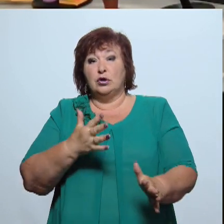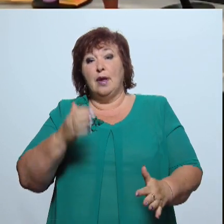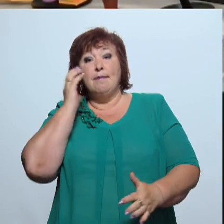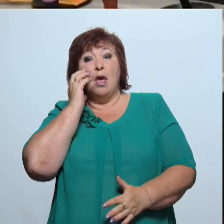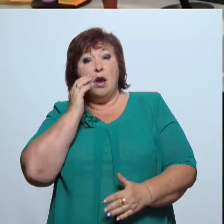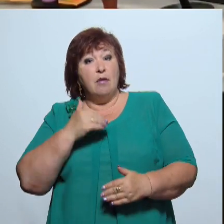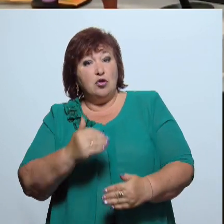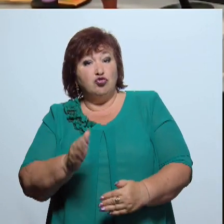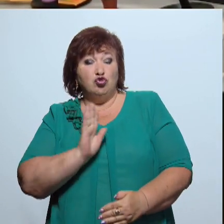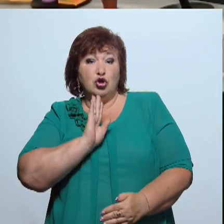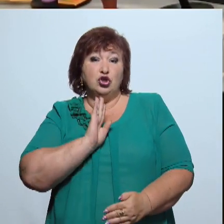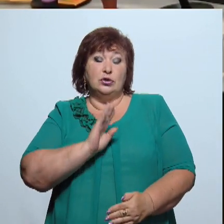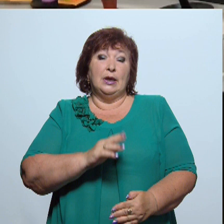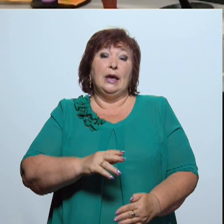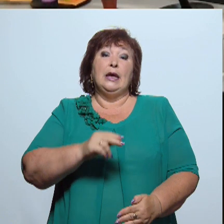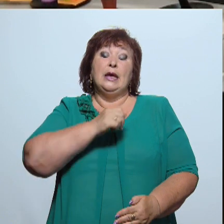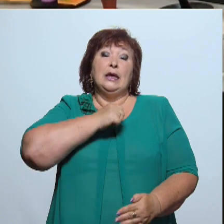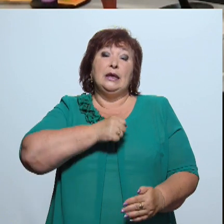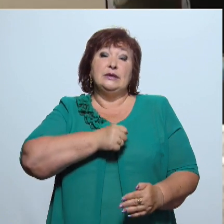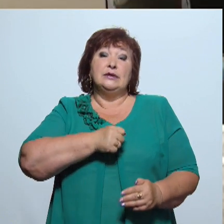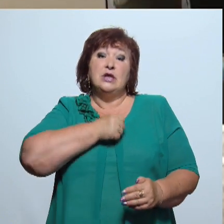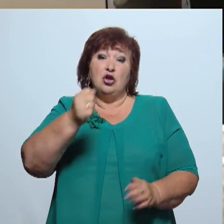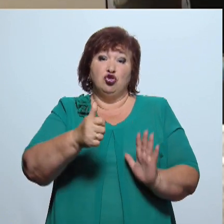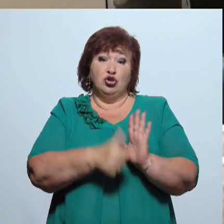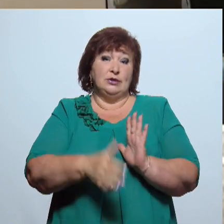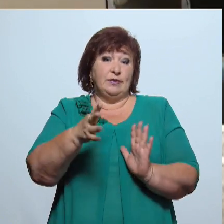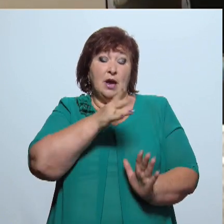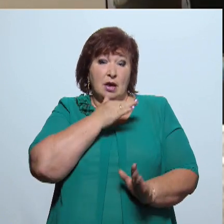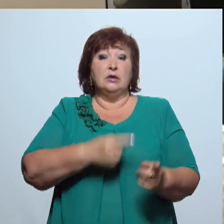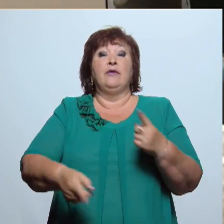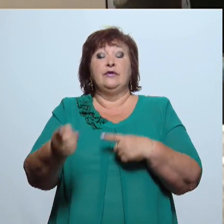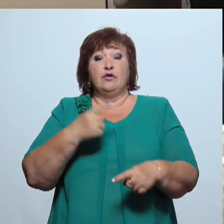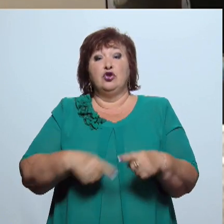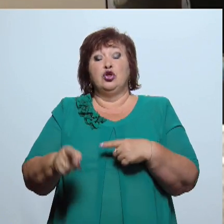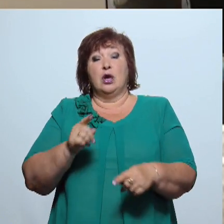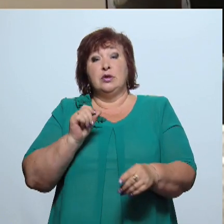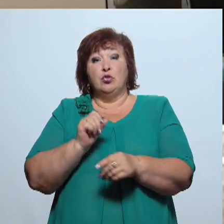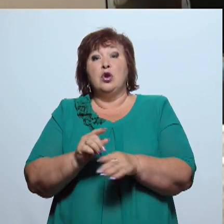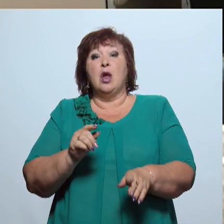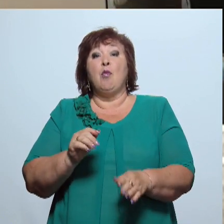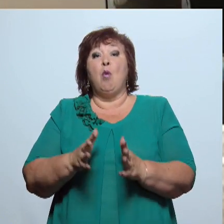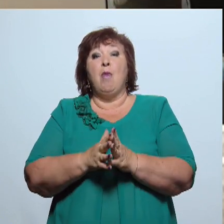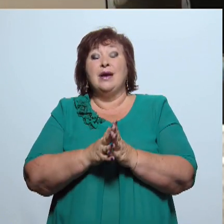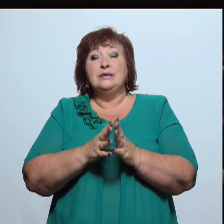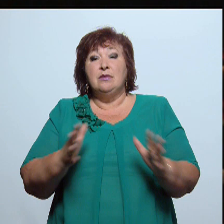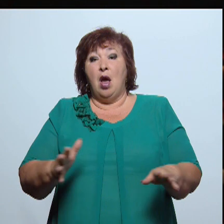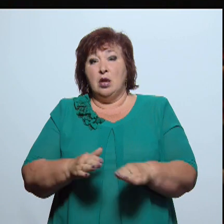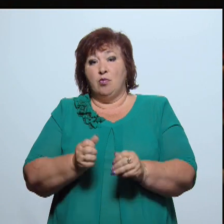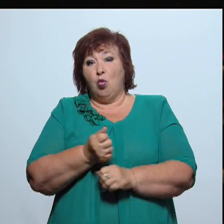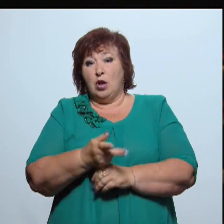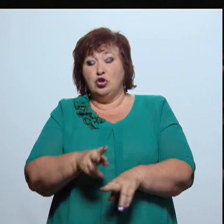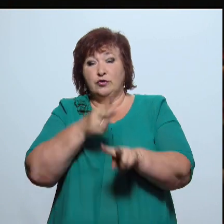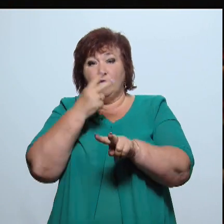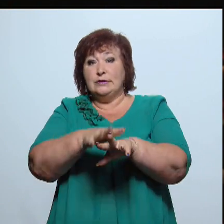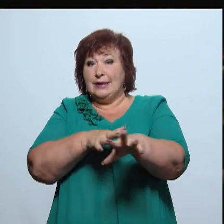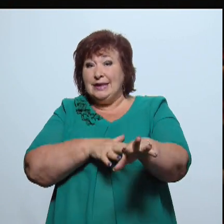беременных женщин и работников старше 65 лет. Кроме этого, возвращаются ограничения по максимальному количеству зрителей. Теперь